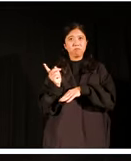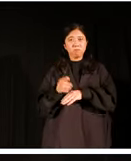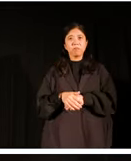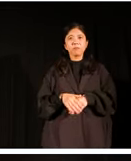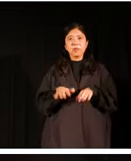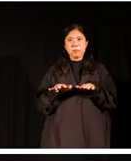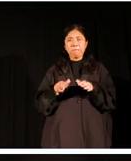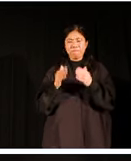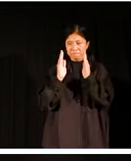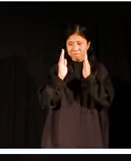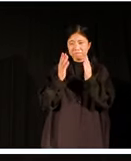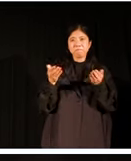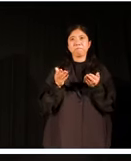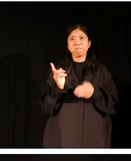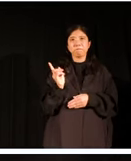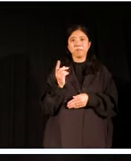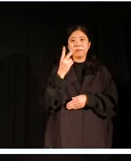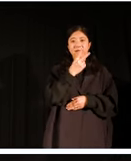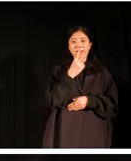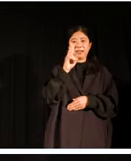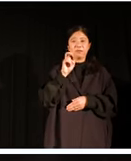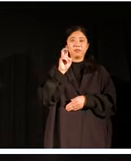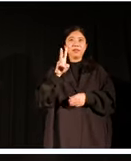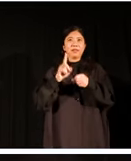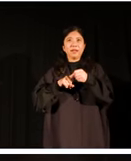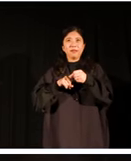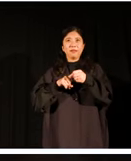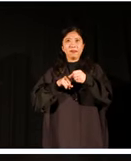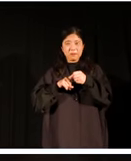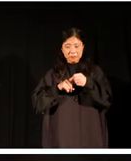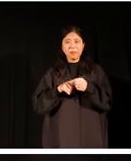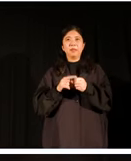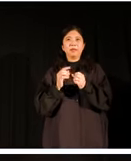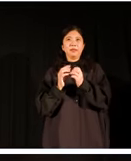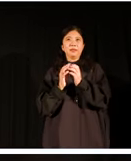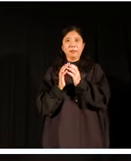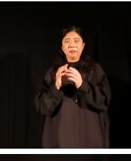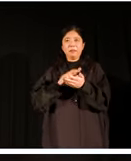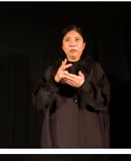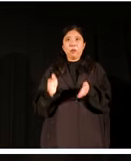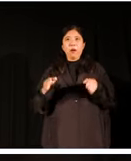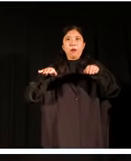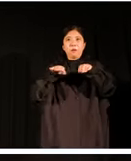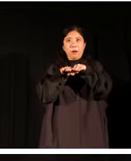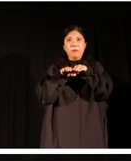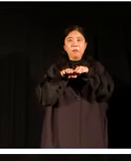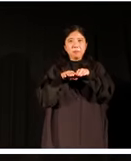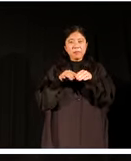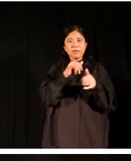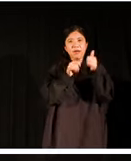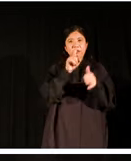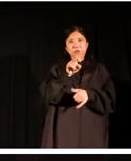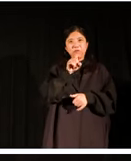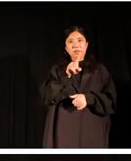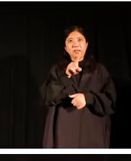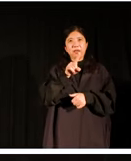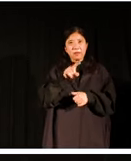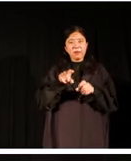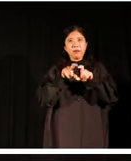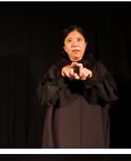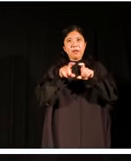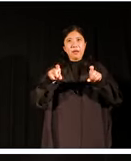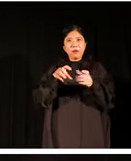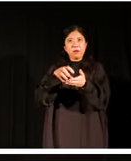に至っているわけなんですが2022年姫売平和記念資料官はえ第11回沖縄平和賞を受賞